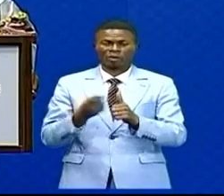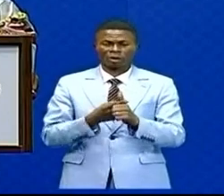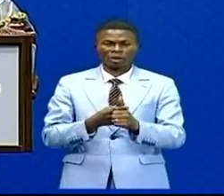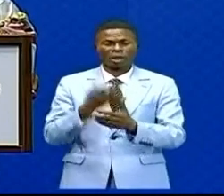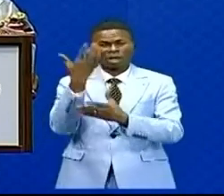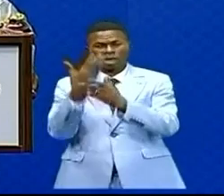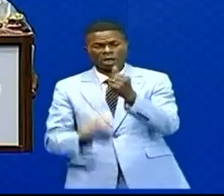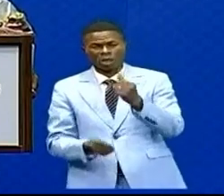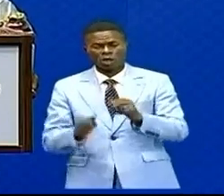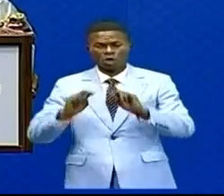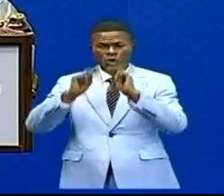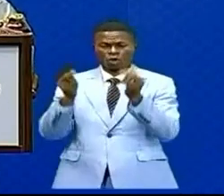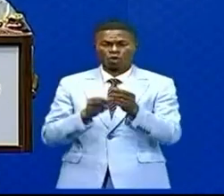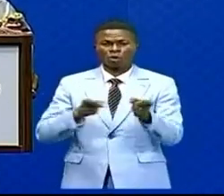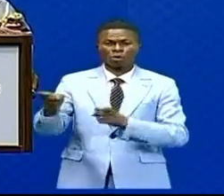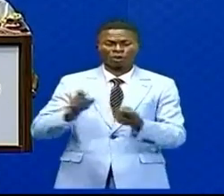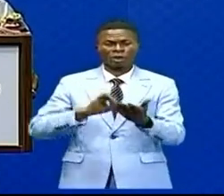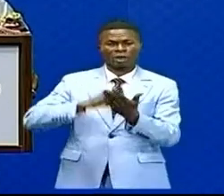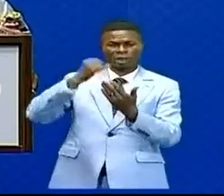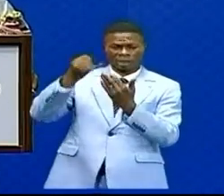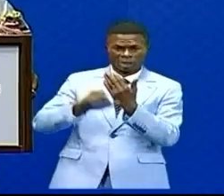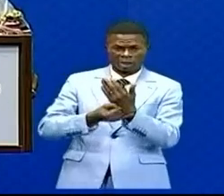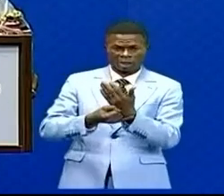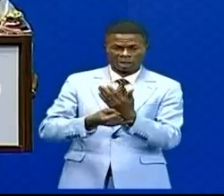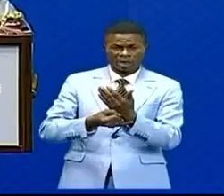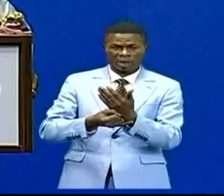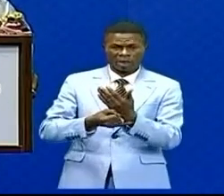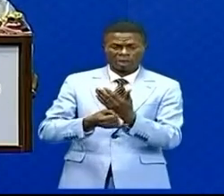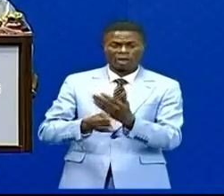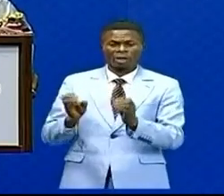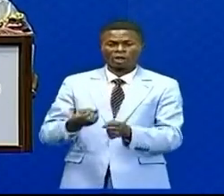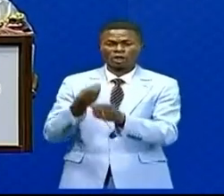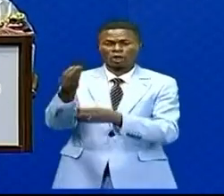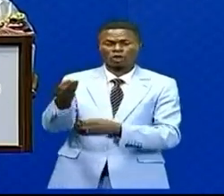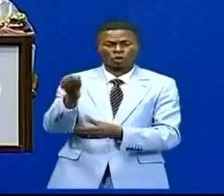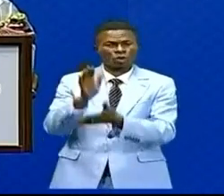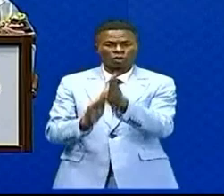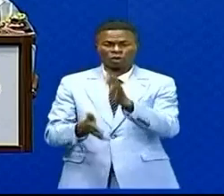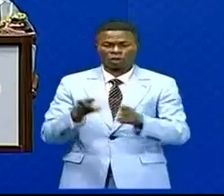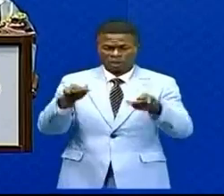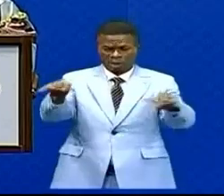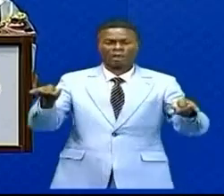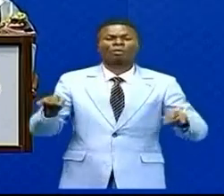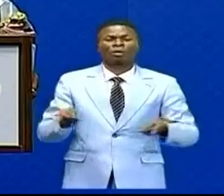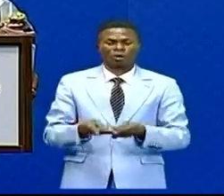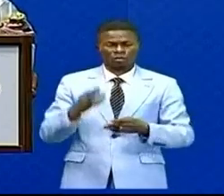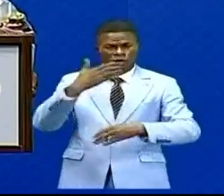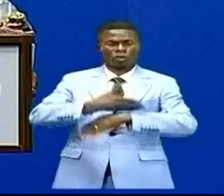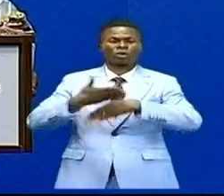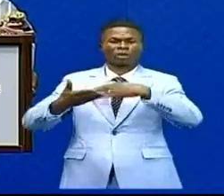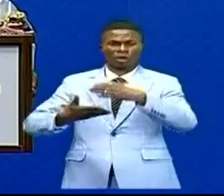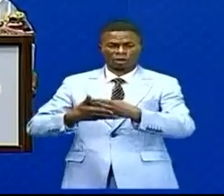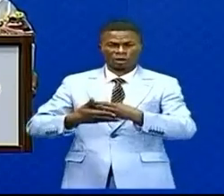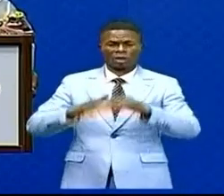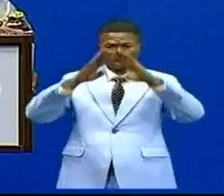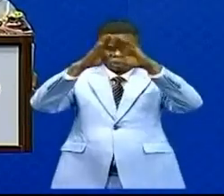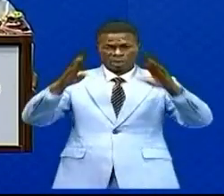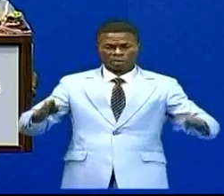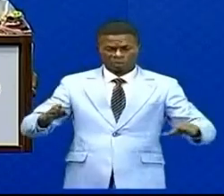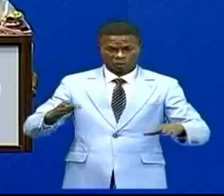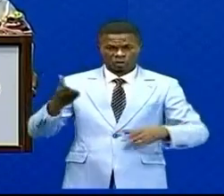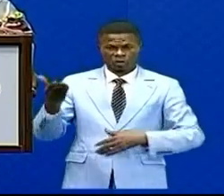l'absence de la structure de gestion du projet et la non-mise à disposition de terrains pour la construction des maisons témoins.